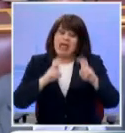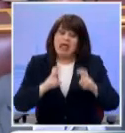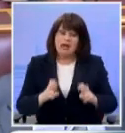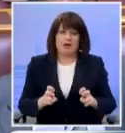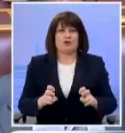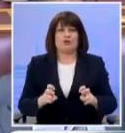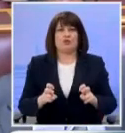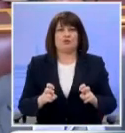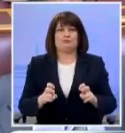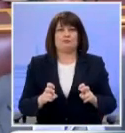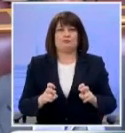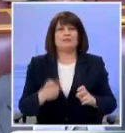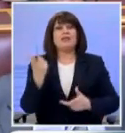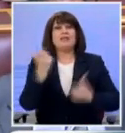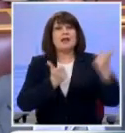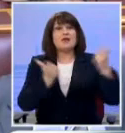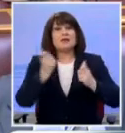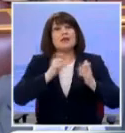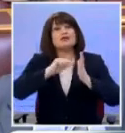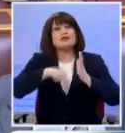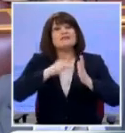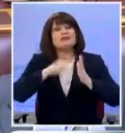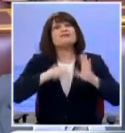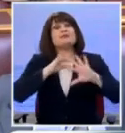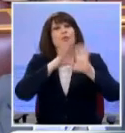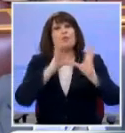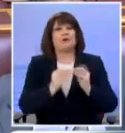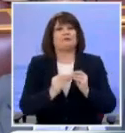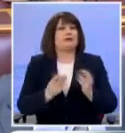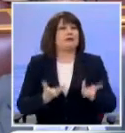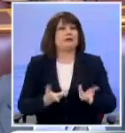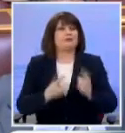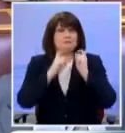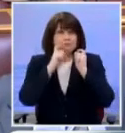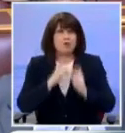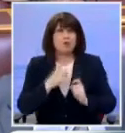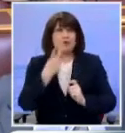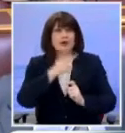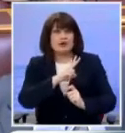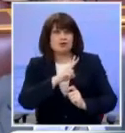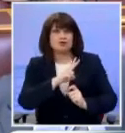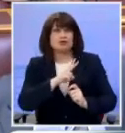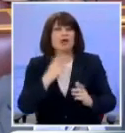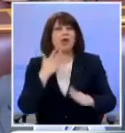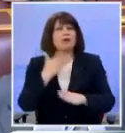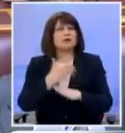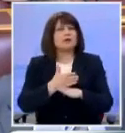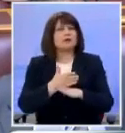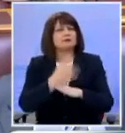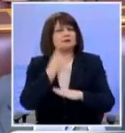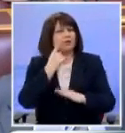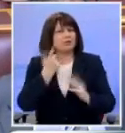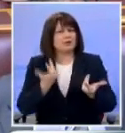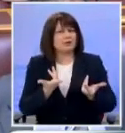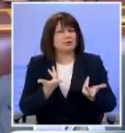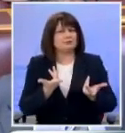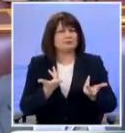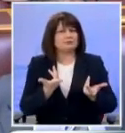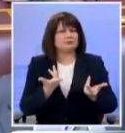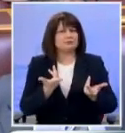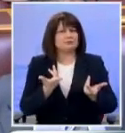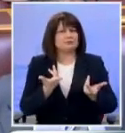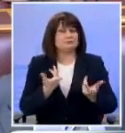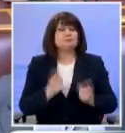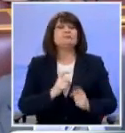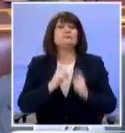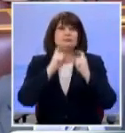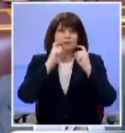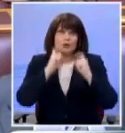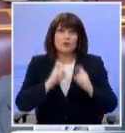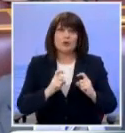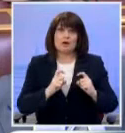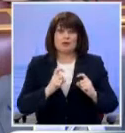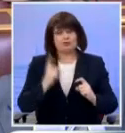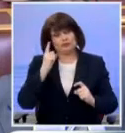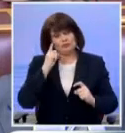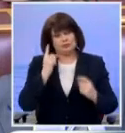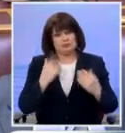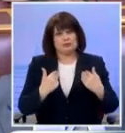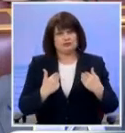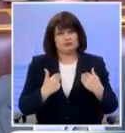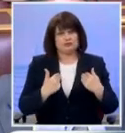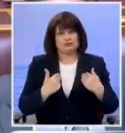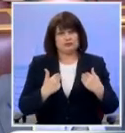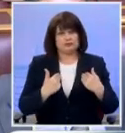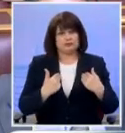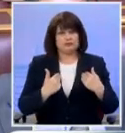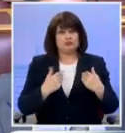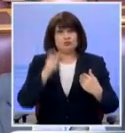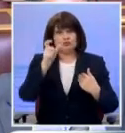αυτών των δανειακών συμβάσεων. Είναι υποχρέωση να ζητήσει εγγυήσεις. όπως είναι υποχρέωση νομίζω του